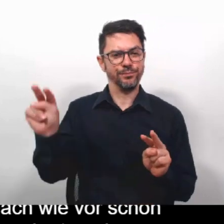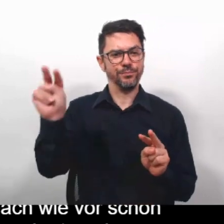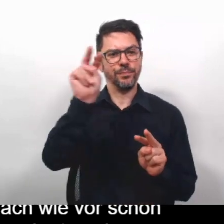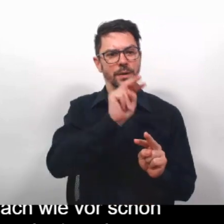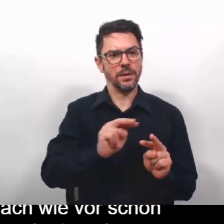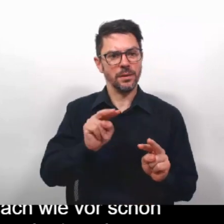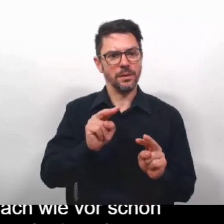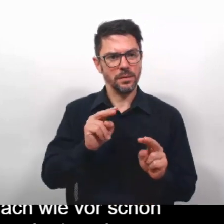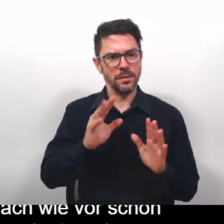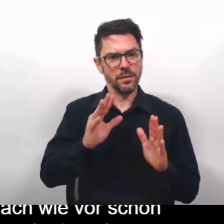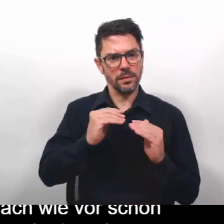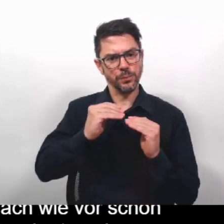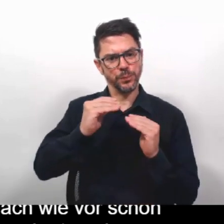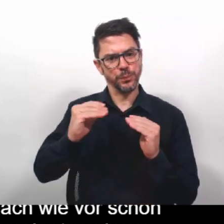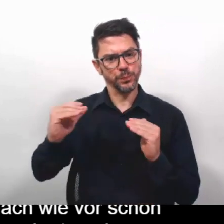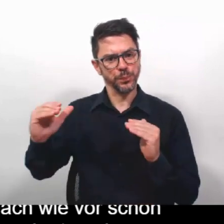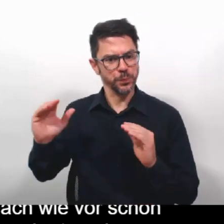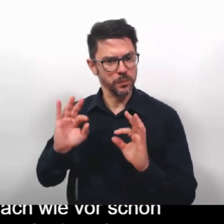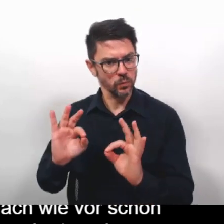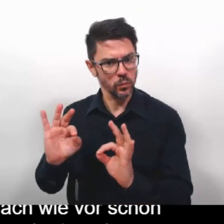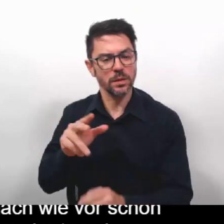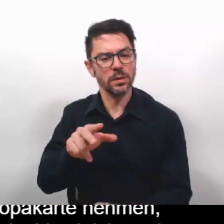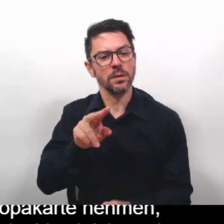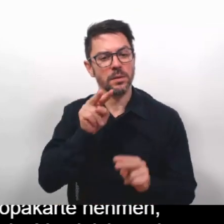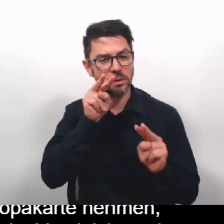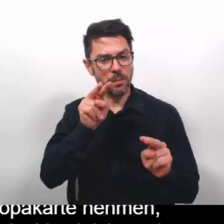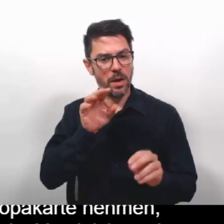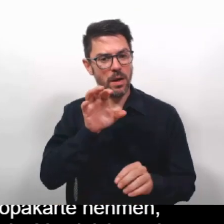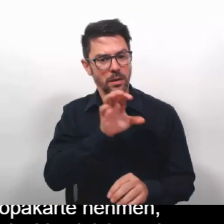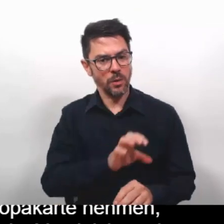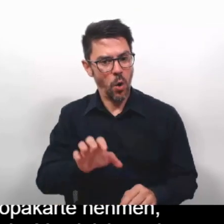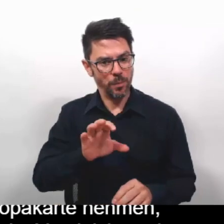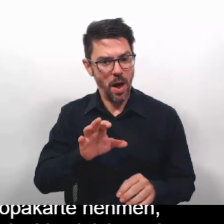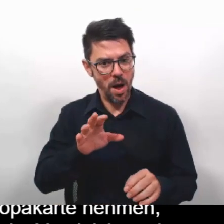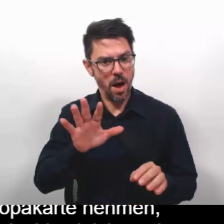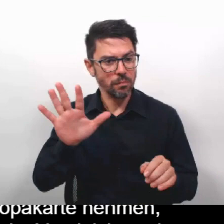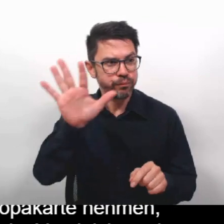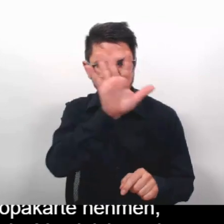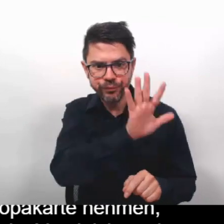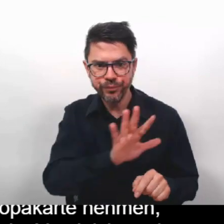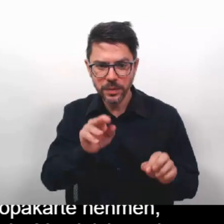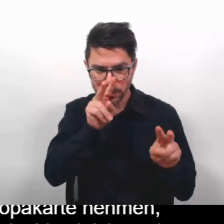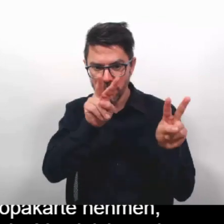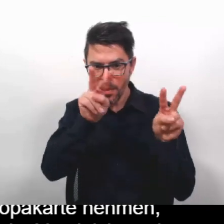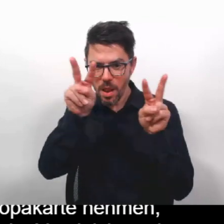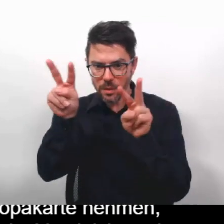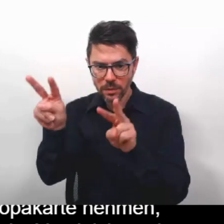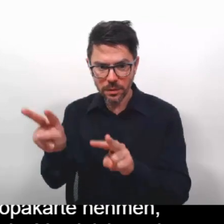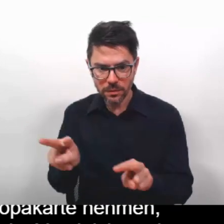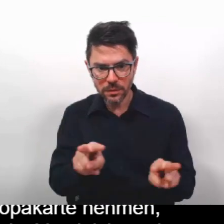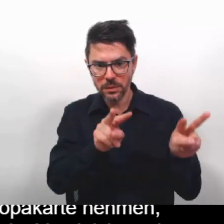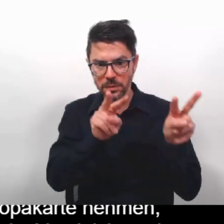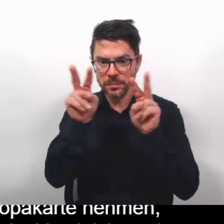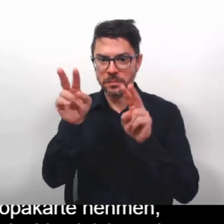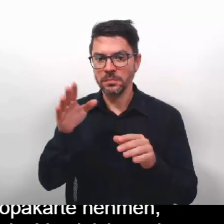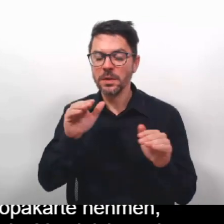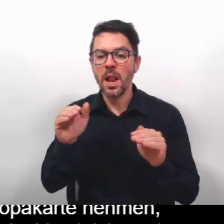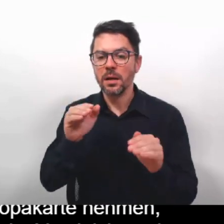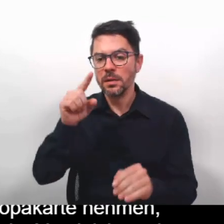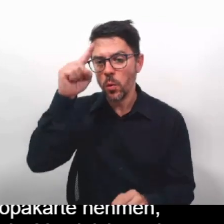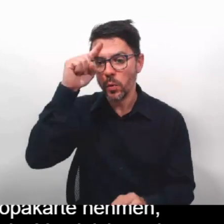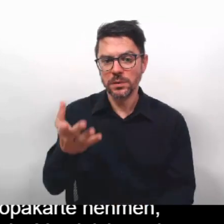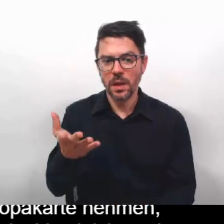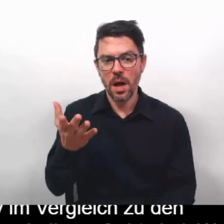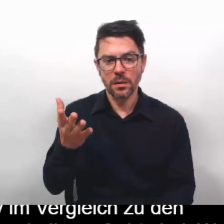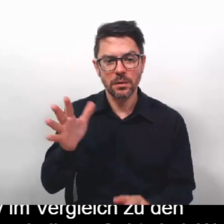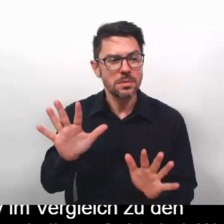höchste Alarmbereitschaft, um wirklich immer einzugreifen, damit es einem eben nicht aus dem Ruder